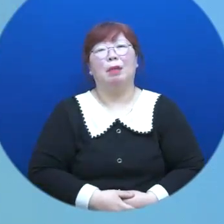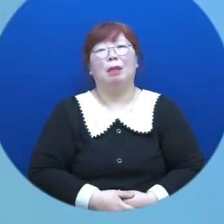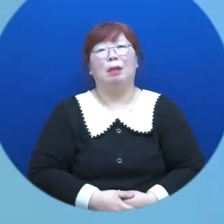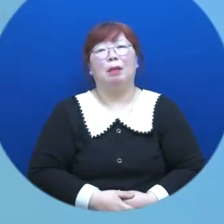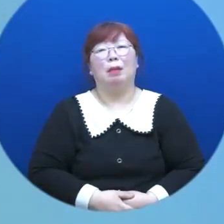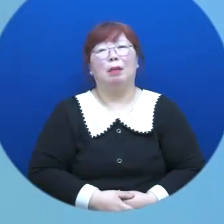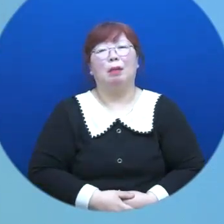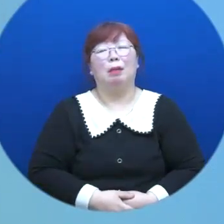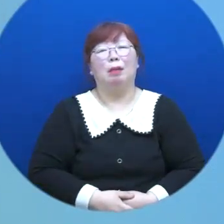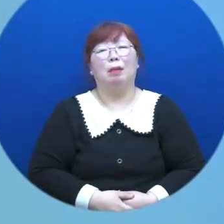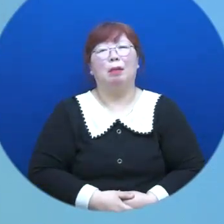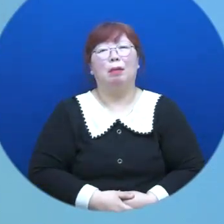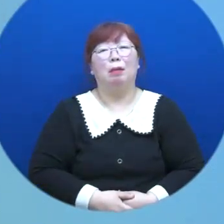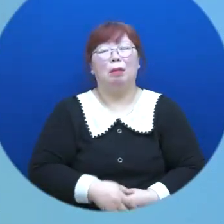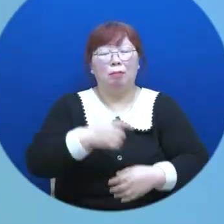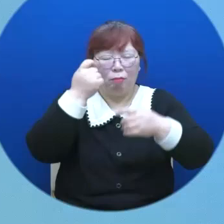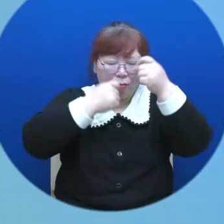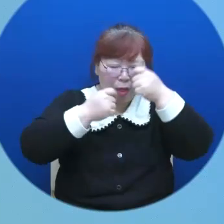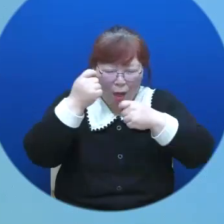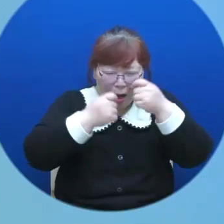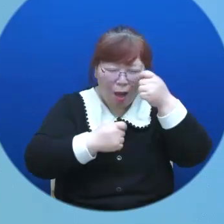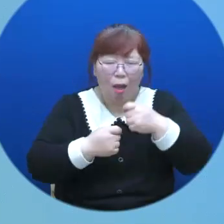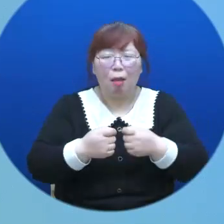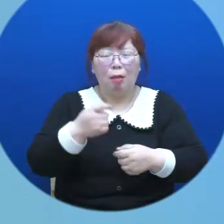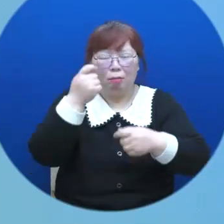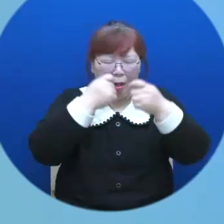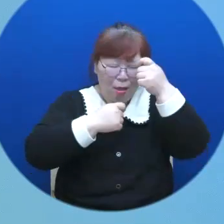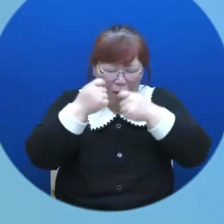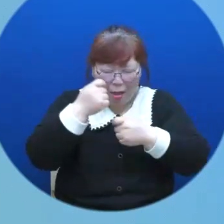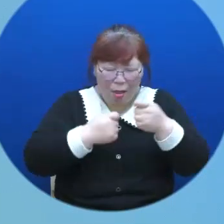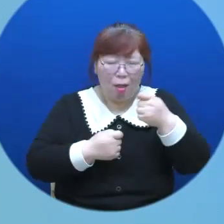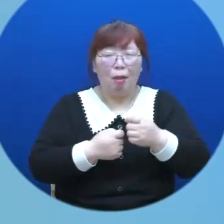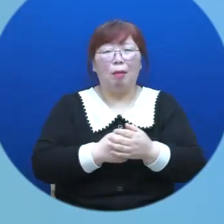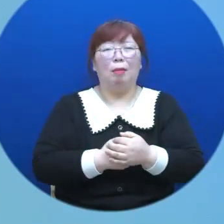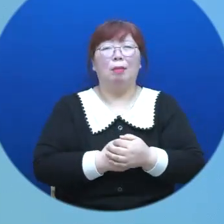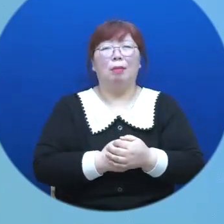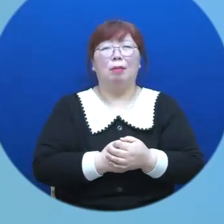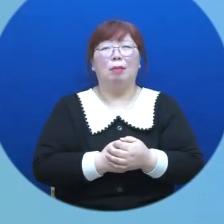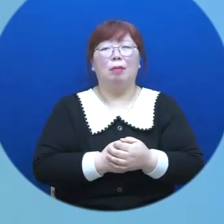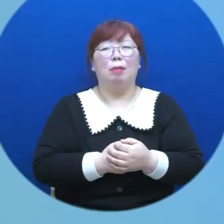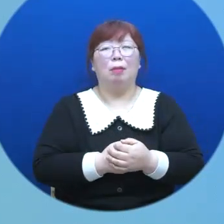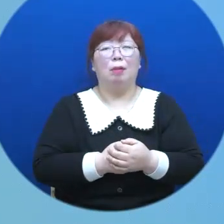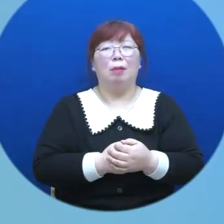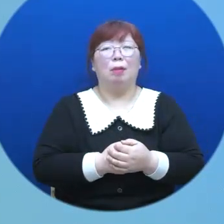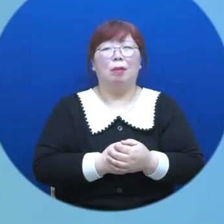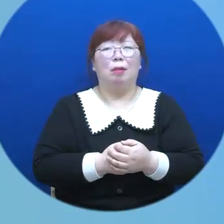그러면서 펑펑 통곡하고 우는 거예요. 통곡하고 우는 거예요.